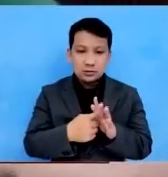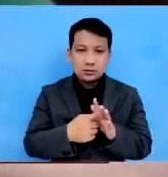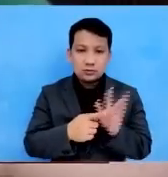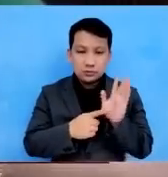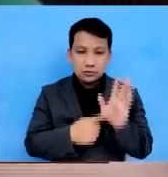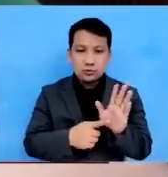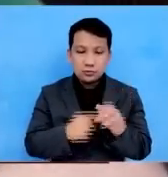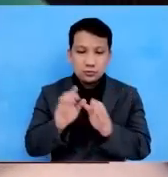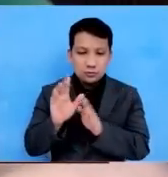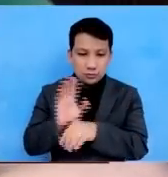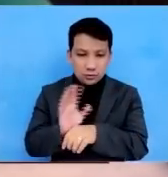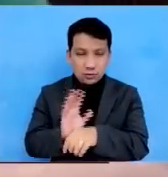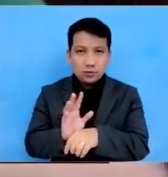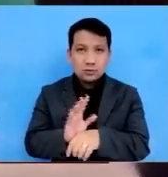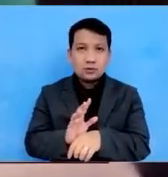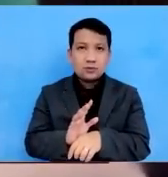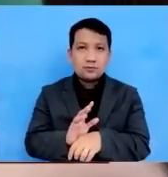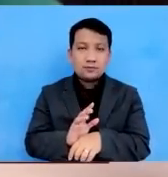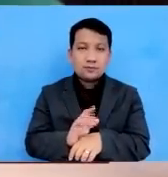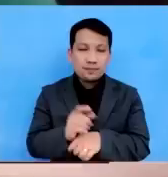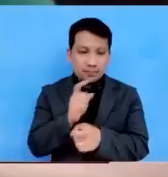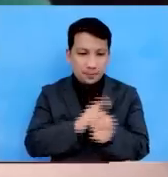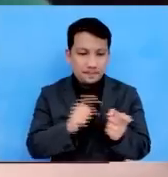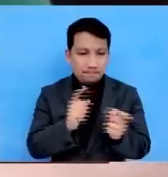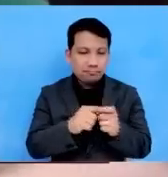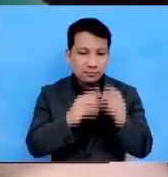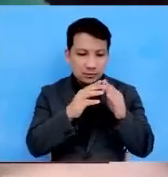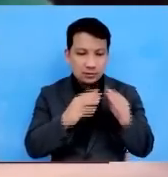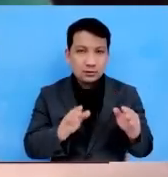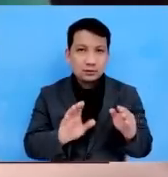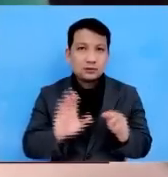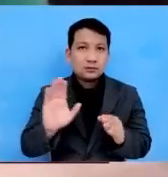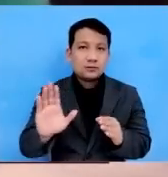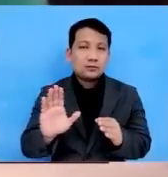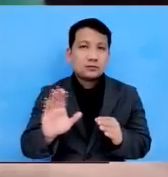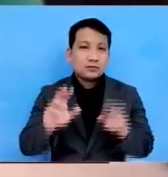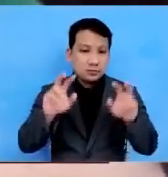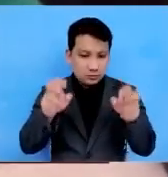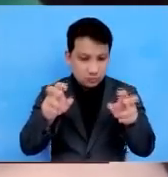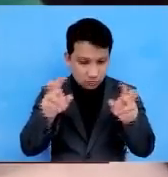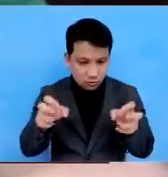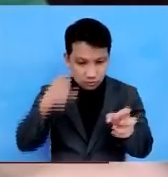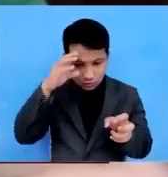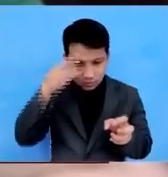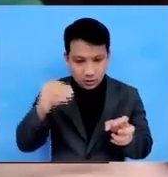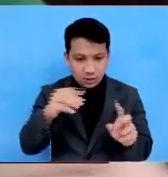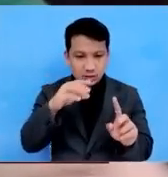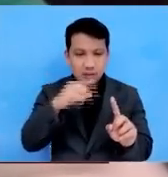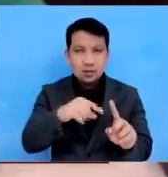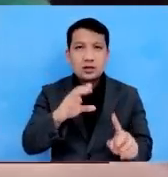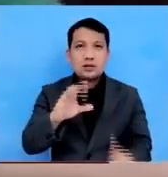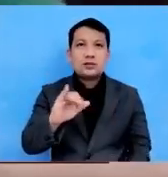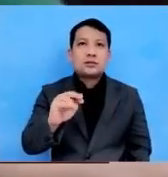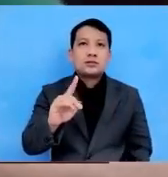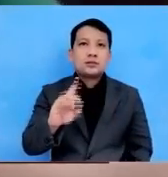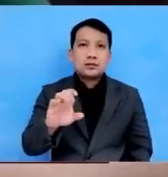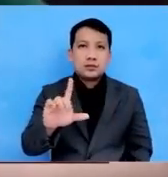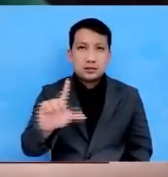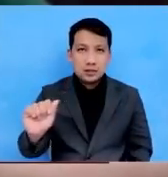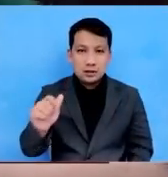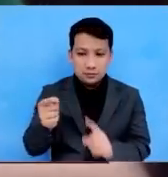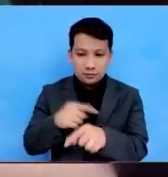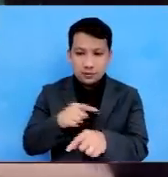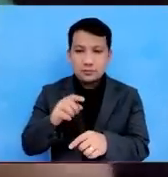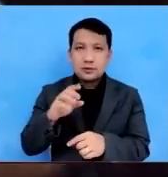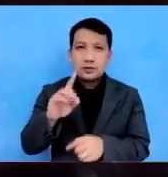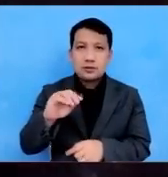of a subdivision, a house of that man he called as Lalaking Cinderella ng DOJ. And then there were cars